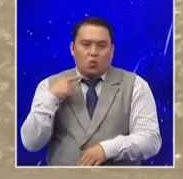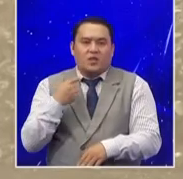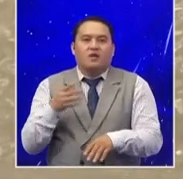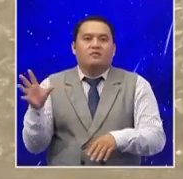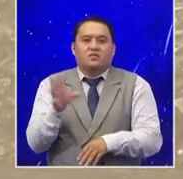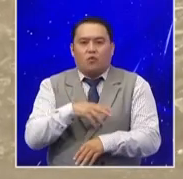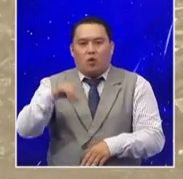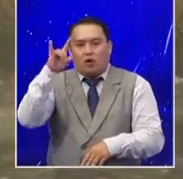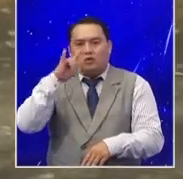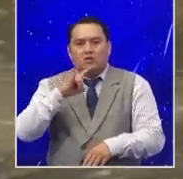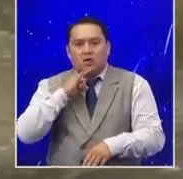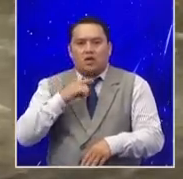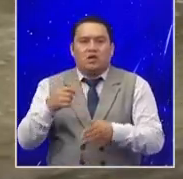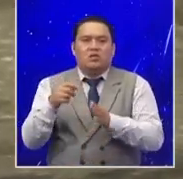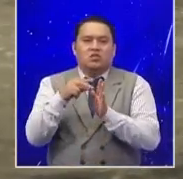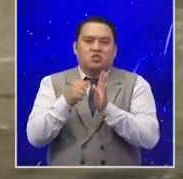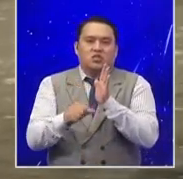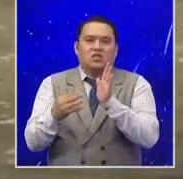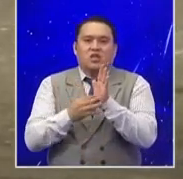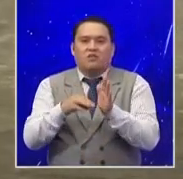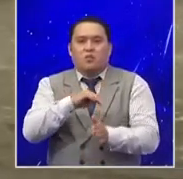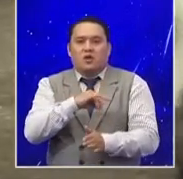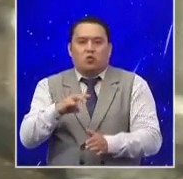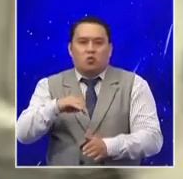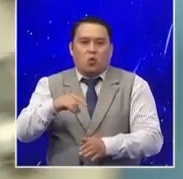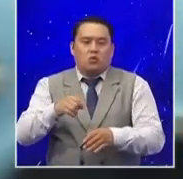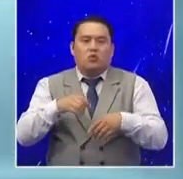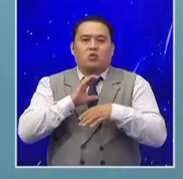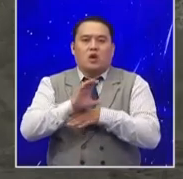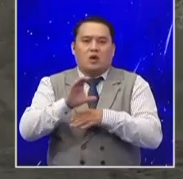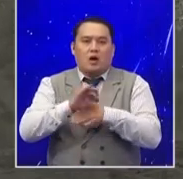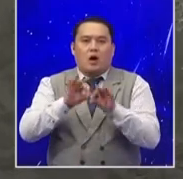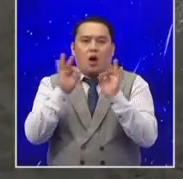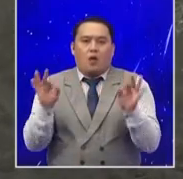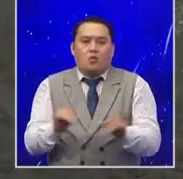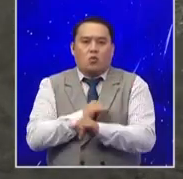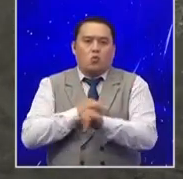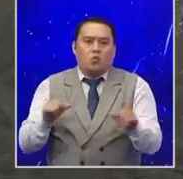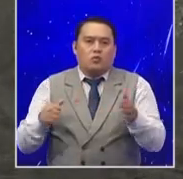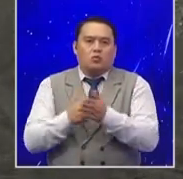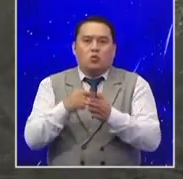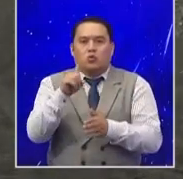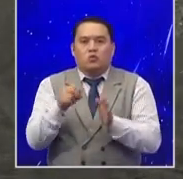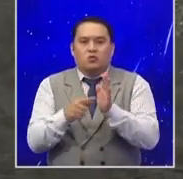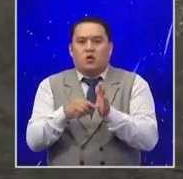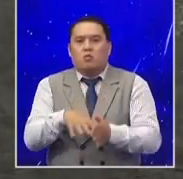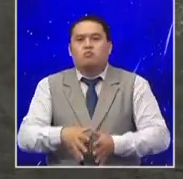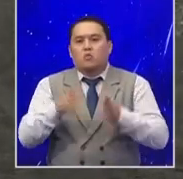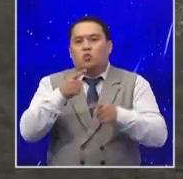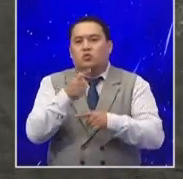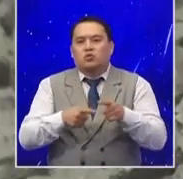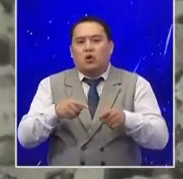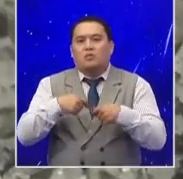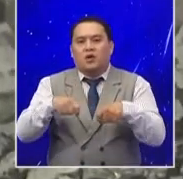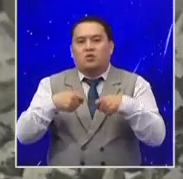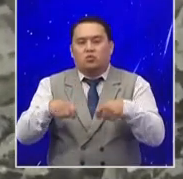Россию. Всего в стране добыли 69 миллионов тонн угля. До конца года объемы нарастят до 107 миллионов. Большая часть идет